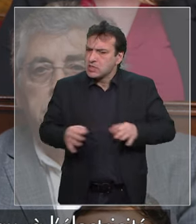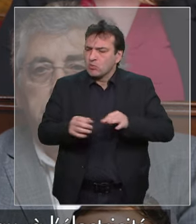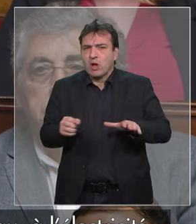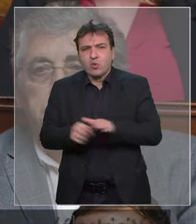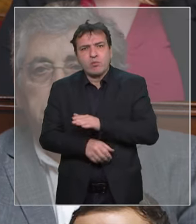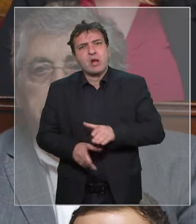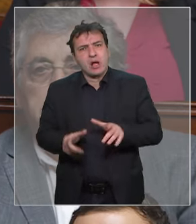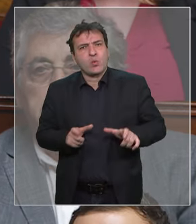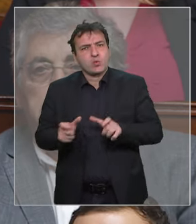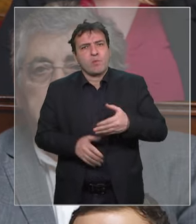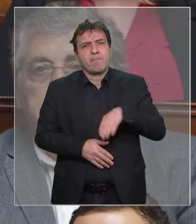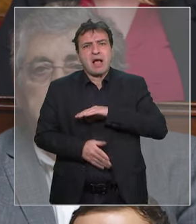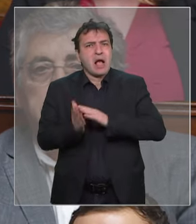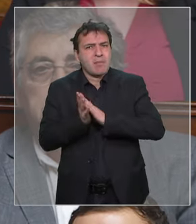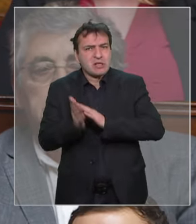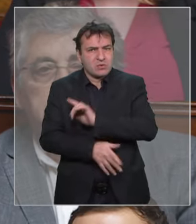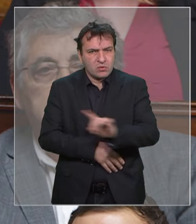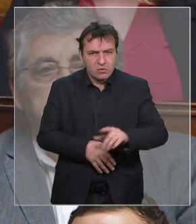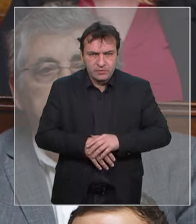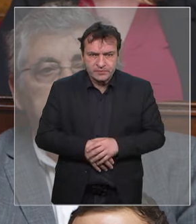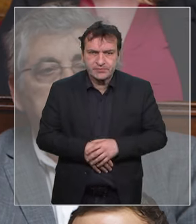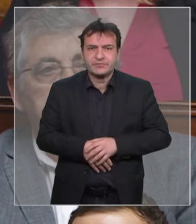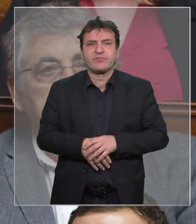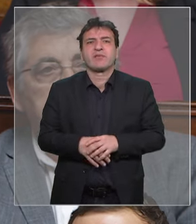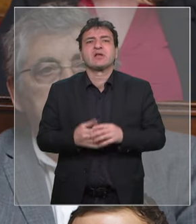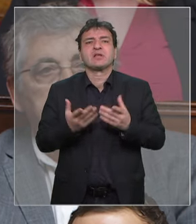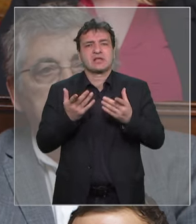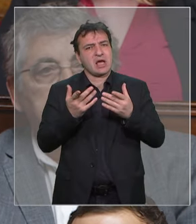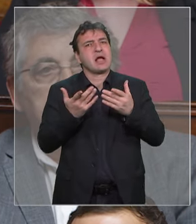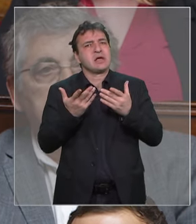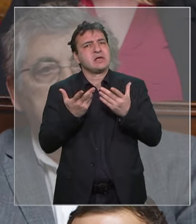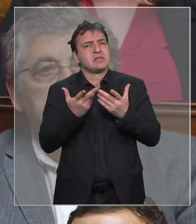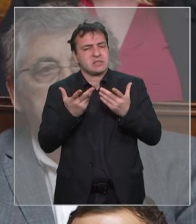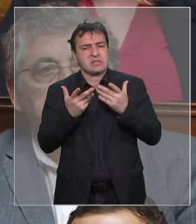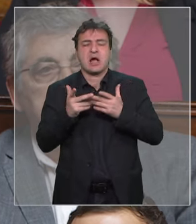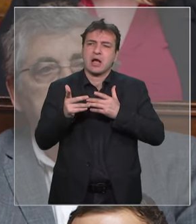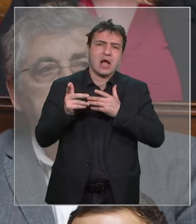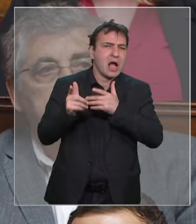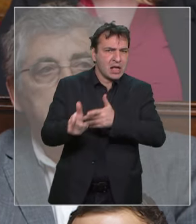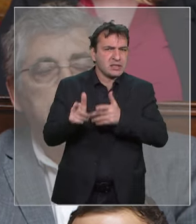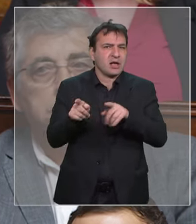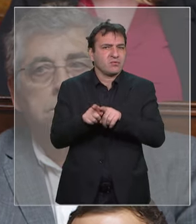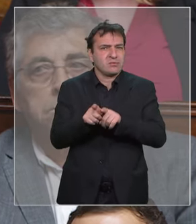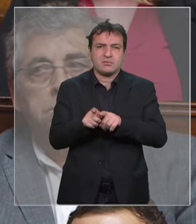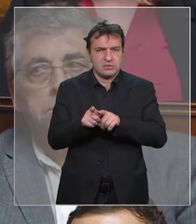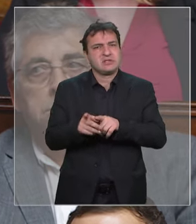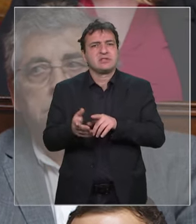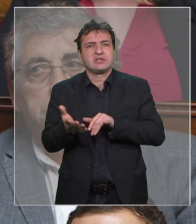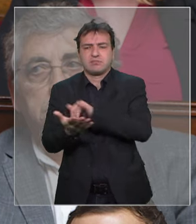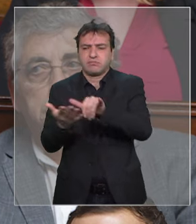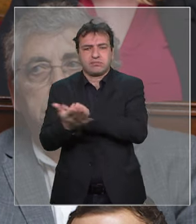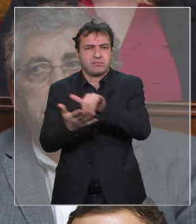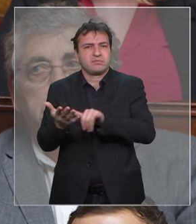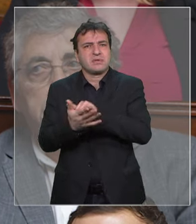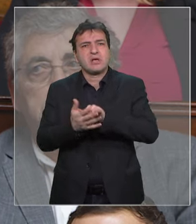multiplient et des milices pro-iraniennes s'en prennent en retour à des bases américaines en Irak et en Syrie. Combien de temps allez-vous laisser Netanyahou mettre